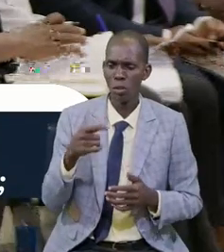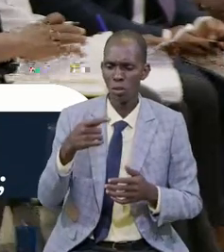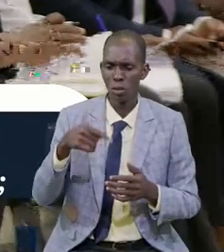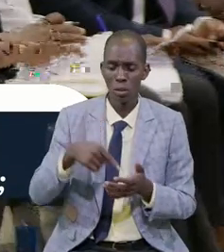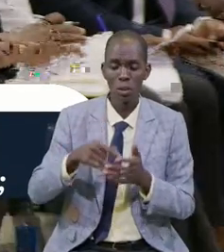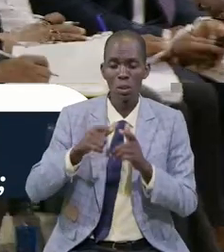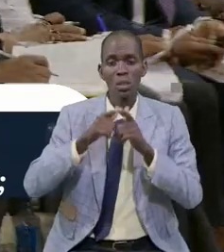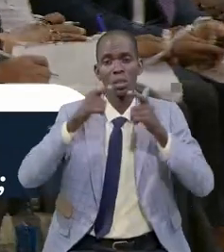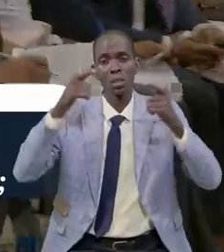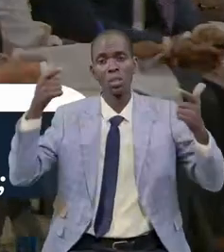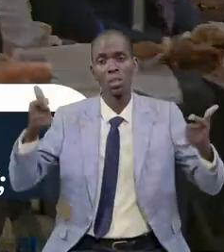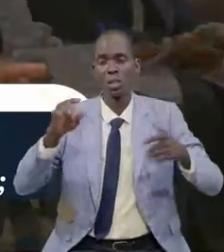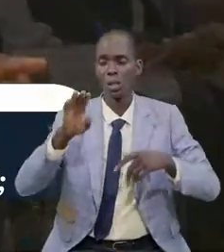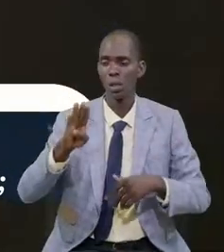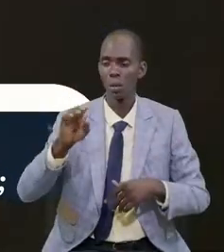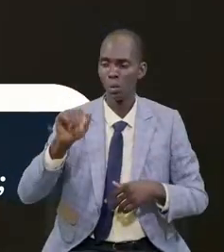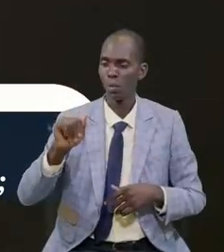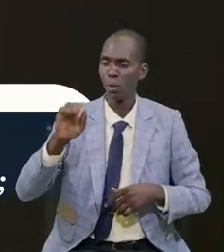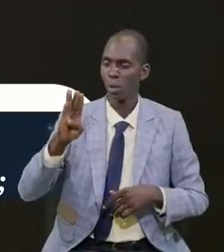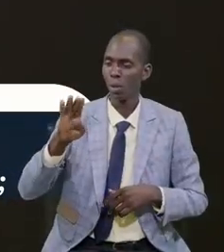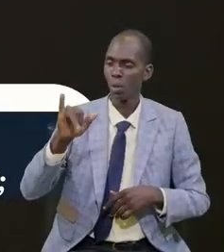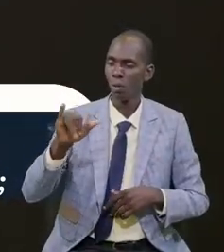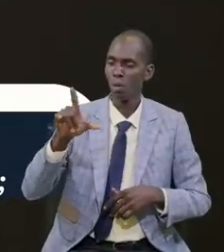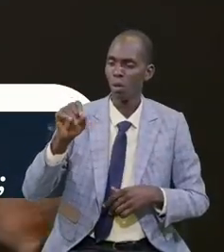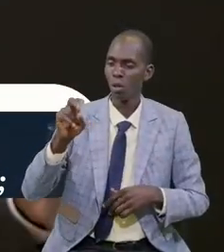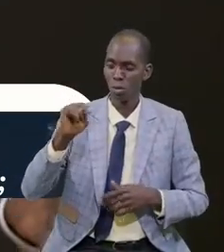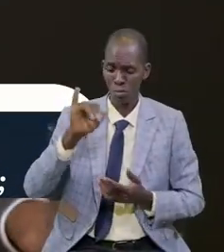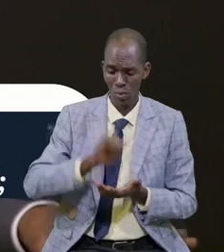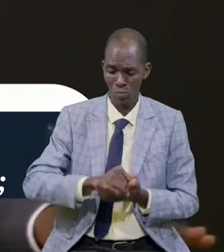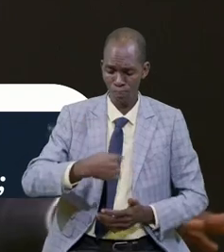la grande que j'ai bâtie